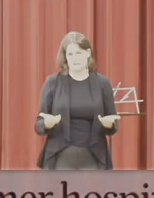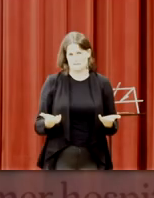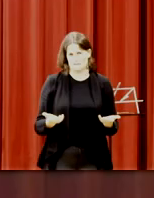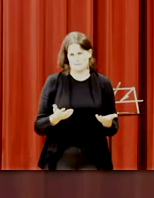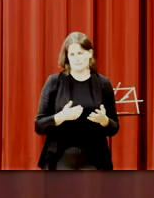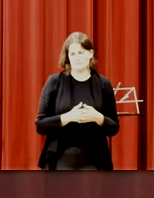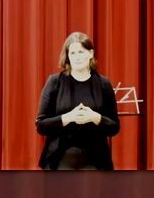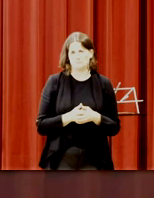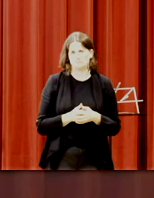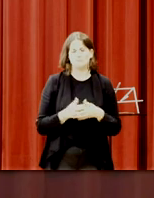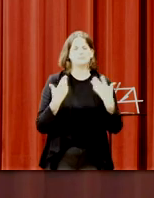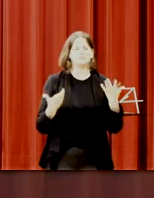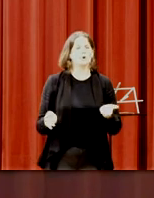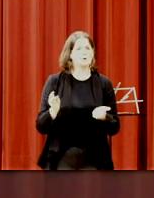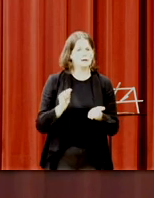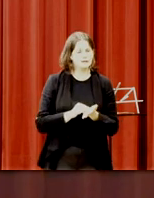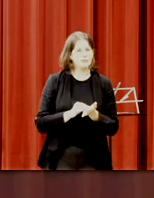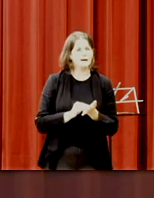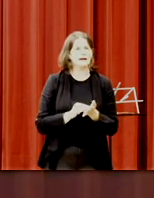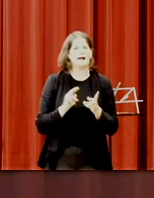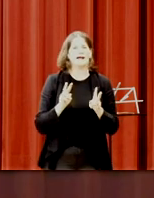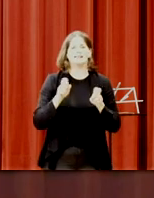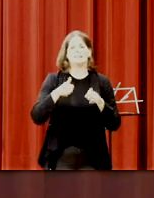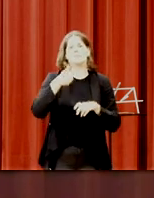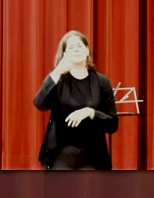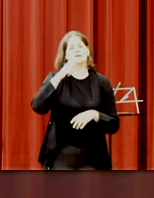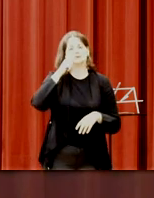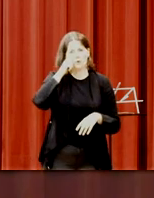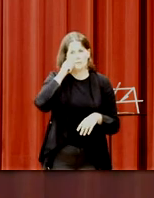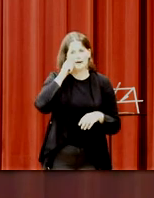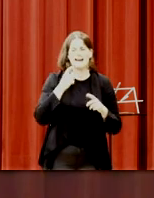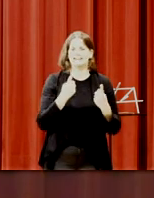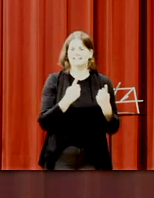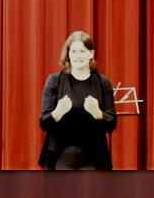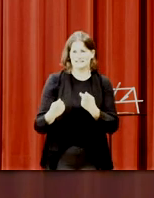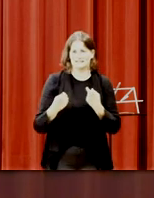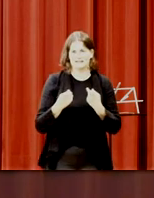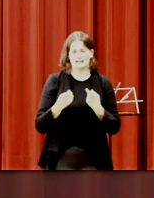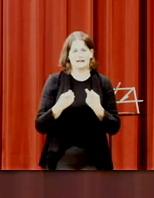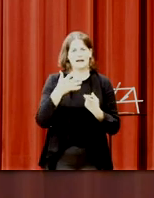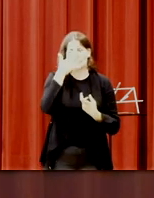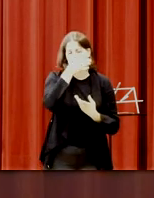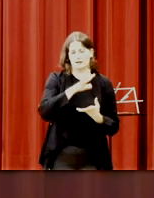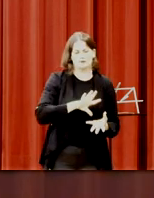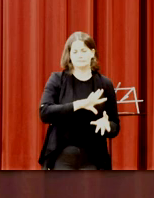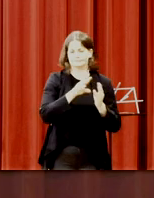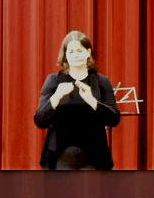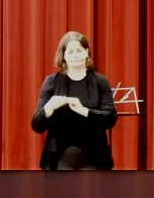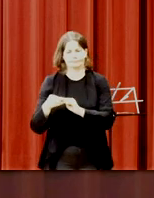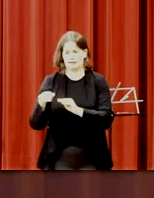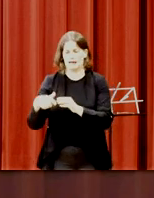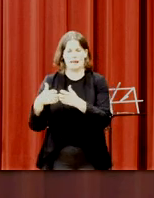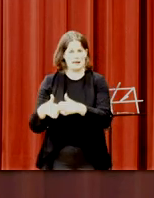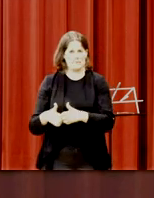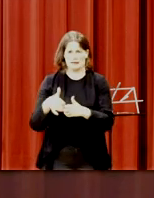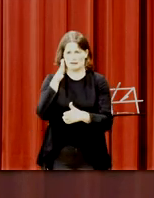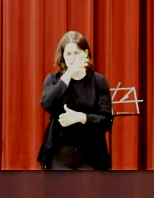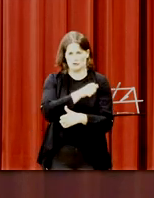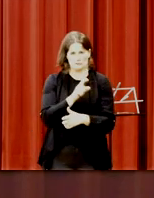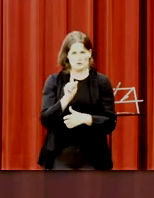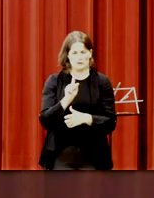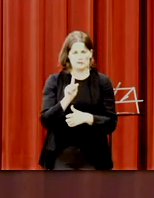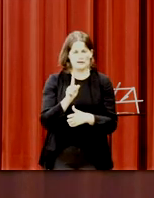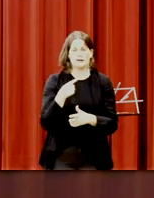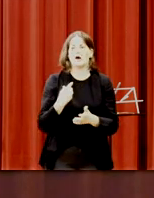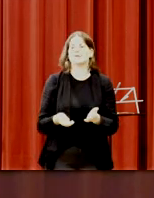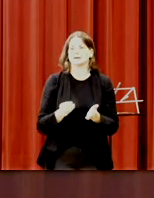màquina. Salten les alarmes, una intel·ligència artificial s'autoprograma, no? Ella mateixa diu, no sóc lo suficientment eficient